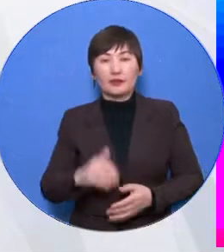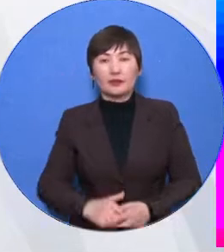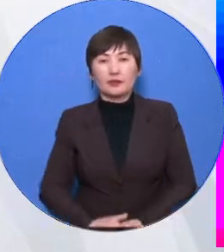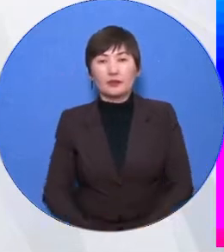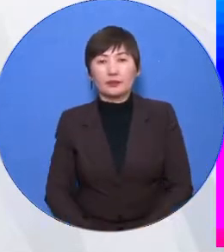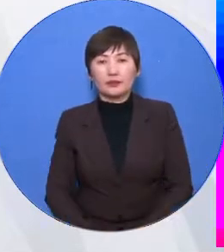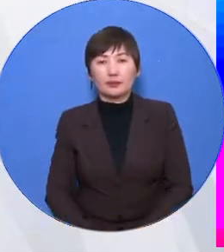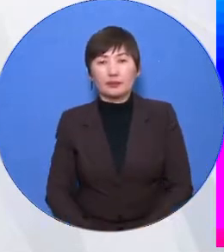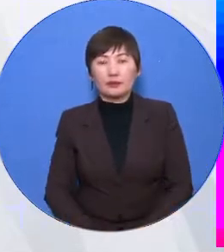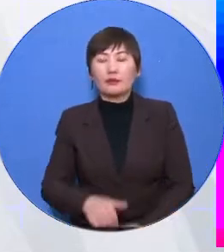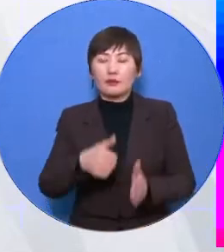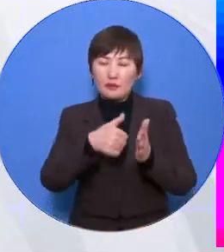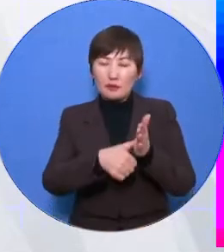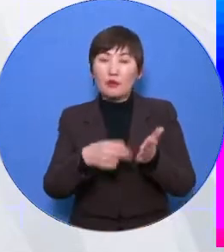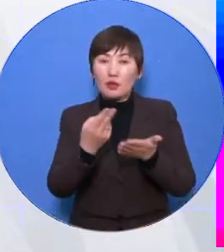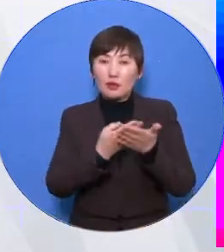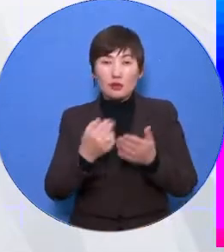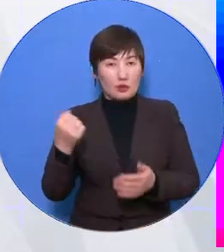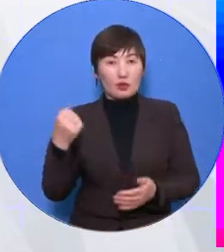За, бүгдээрээ дэвтэртээ зурж амжсан уу?